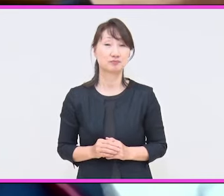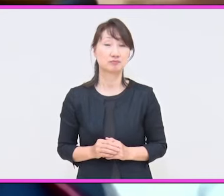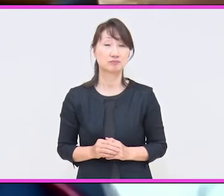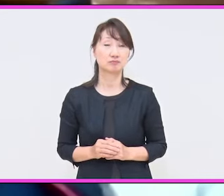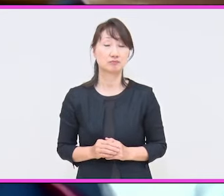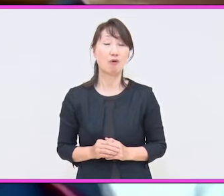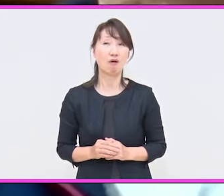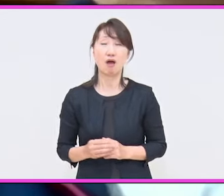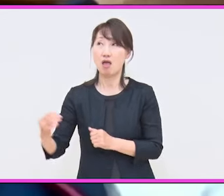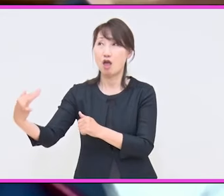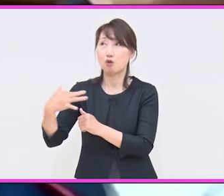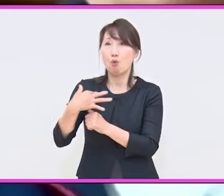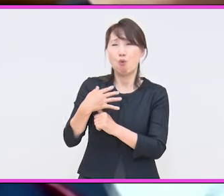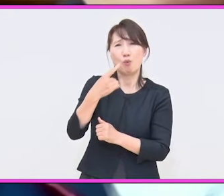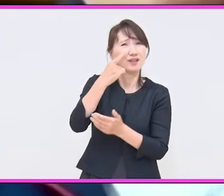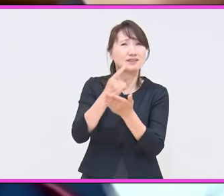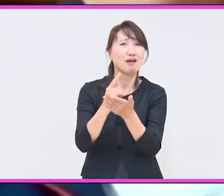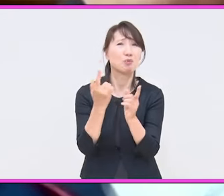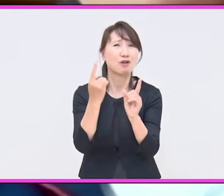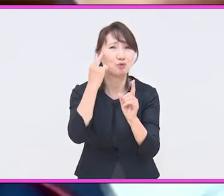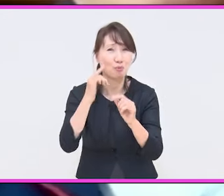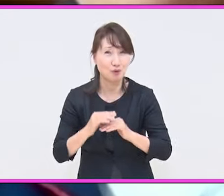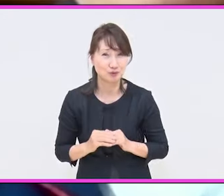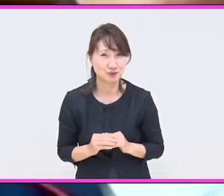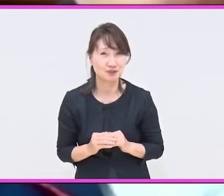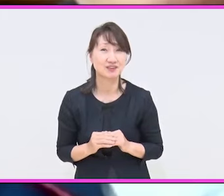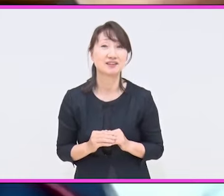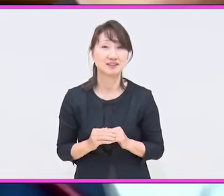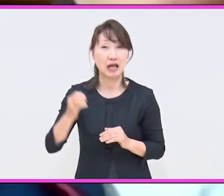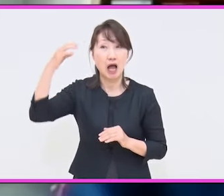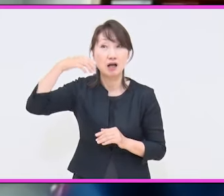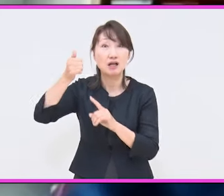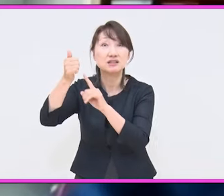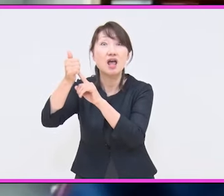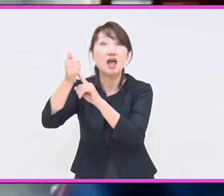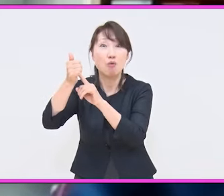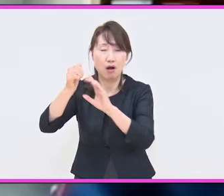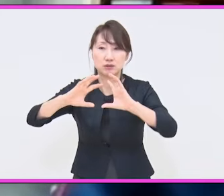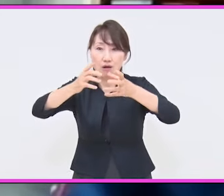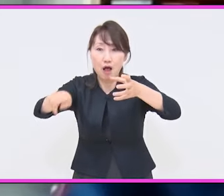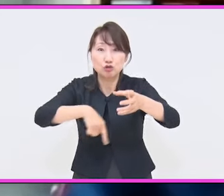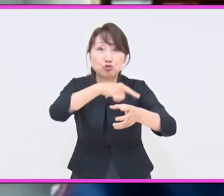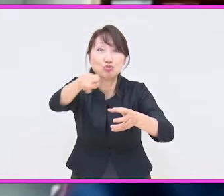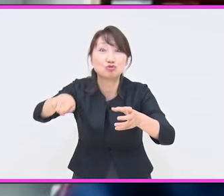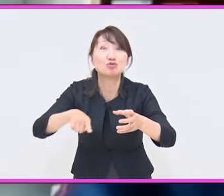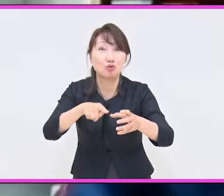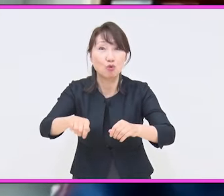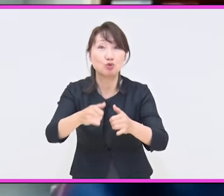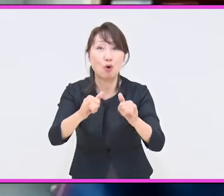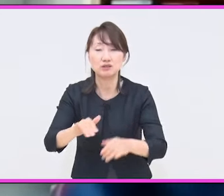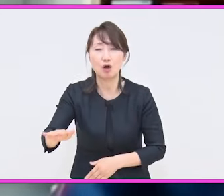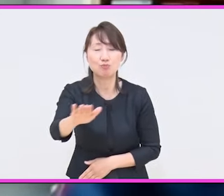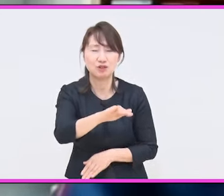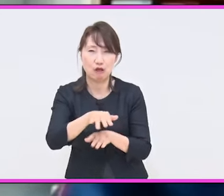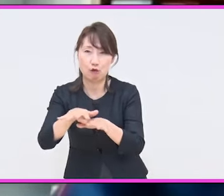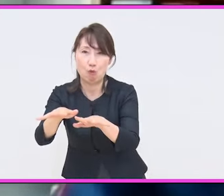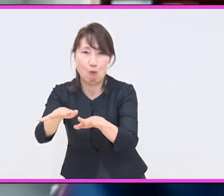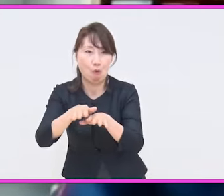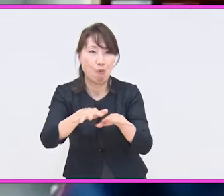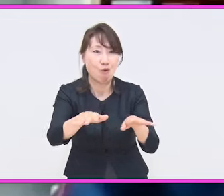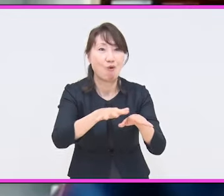He didn't just influence me. I think he had a far-reaching influence which crossed